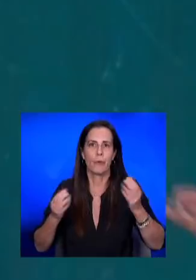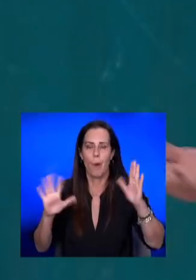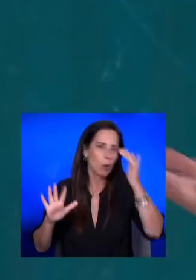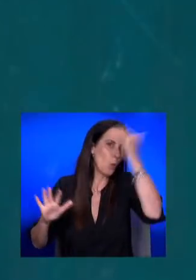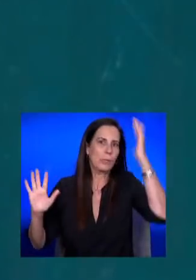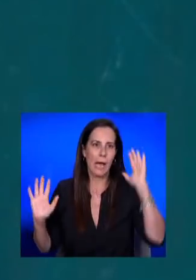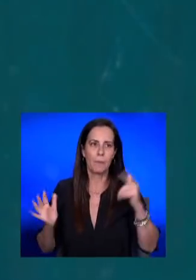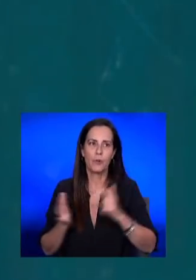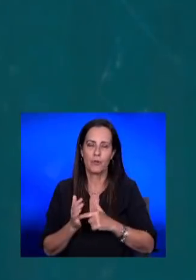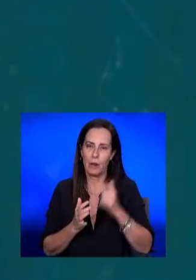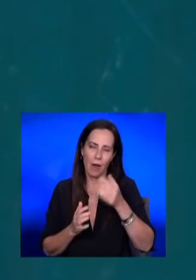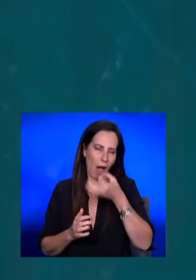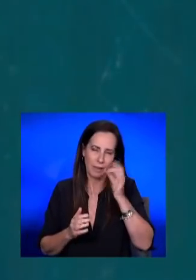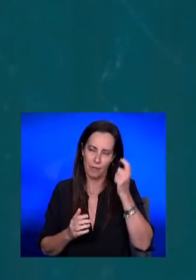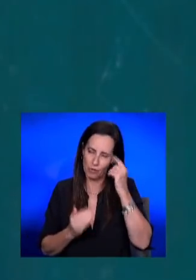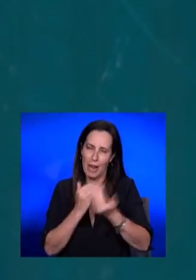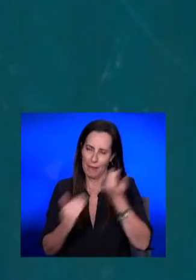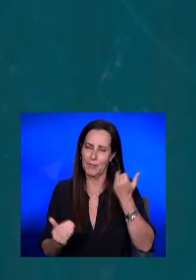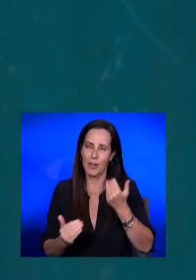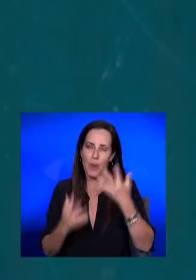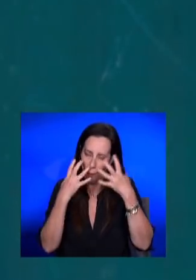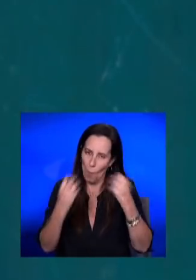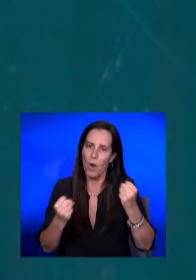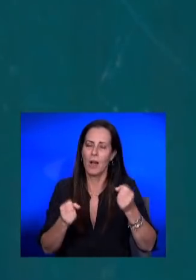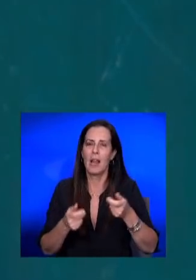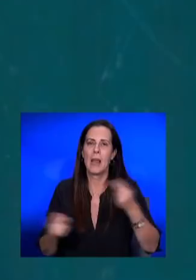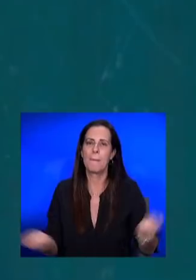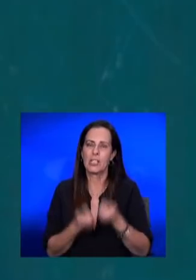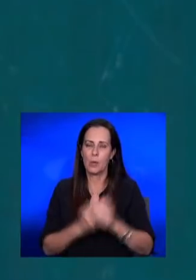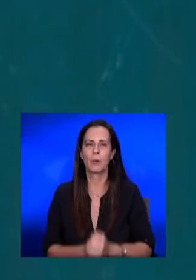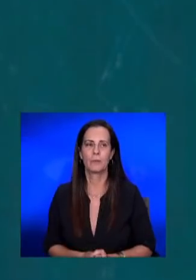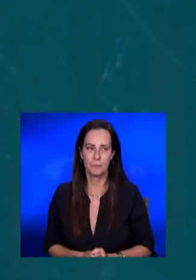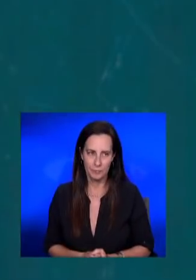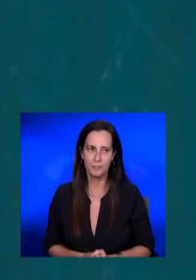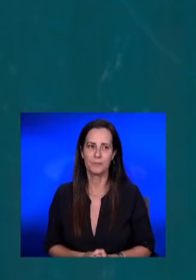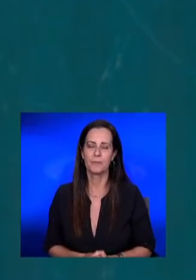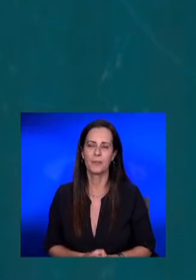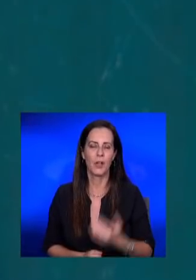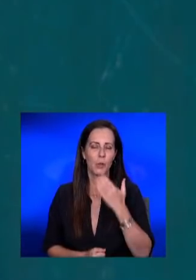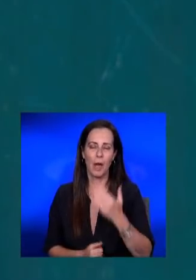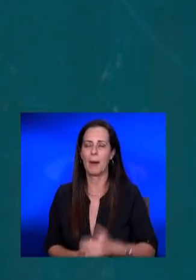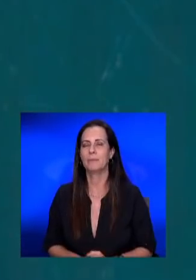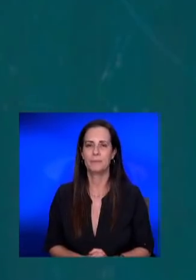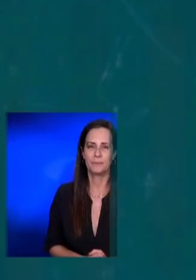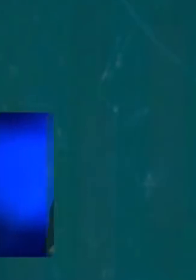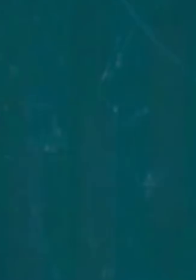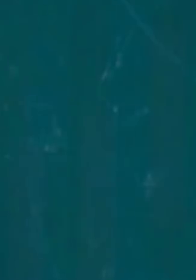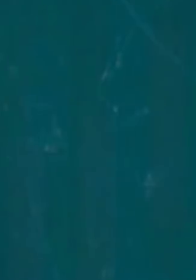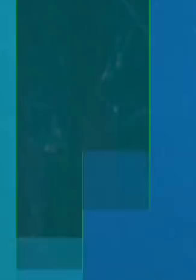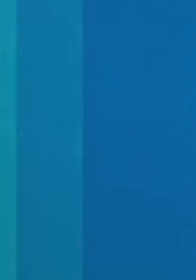במיוחד, כדאי לחשוב לפני שהם מתפתים לפרסומות כאלה. דוקטור גילי תמיר, מגישת התוכנית, זה מגיע לכם. תודה רבה שהגענו. תודה רבה. ערב טוב.